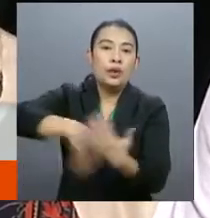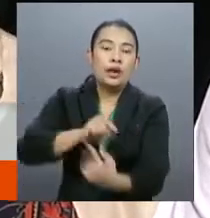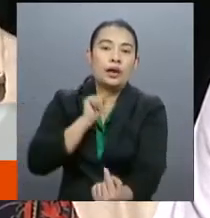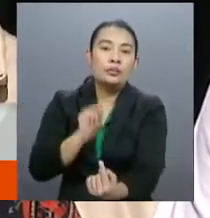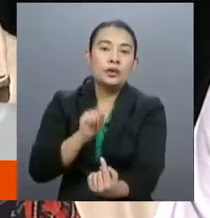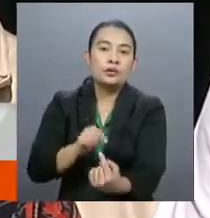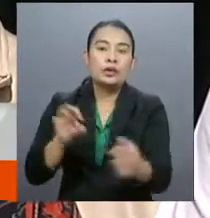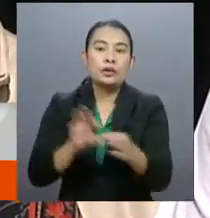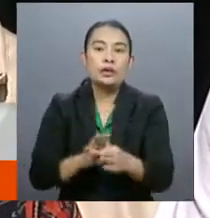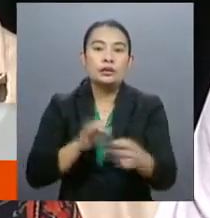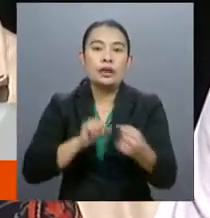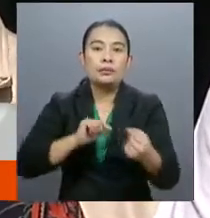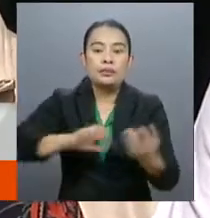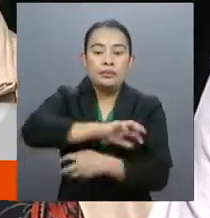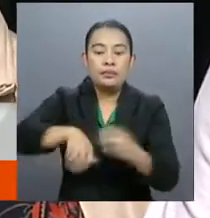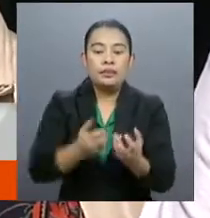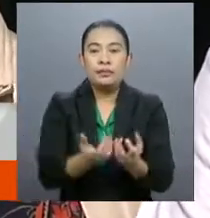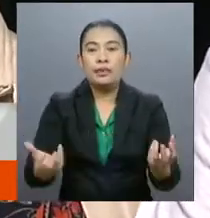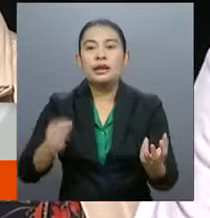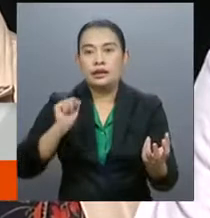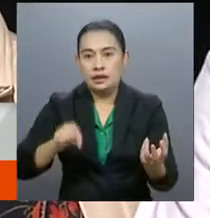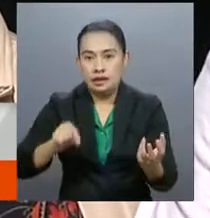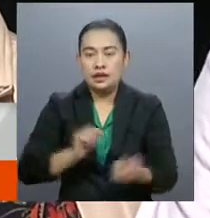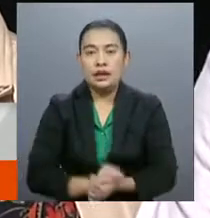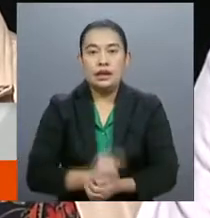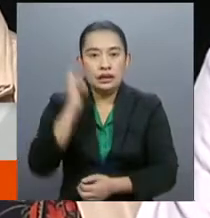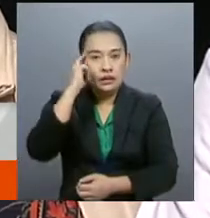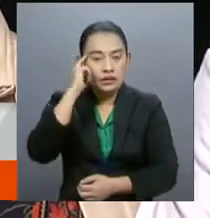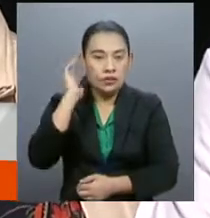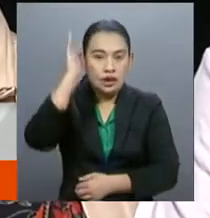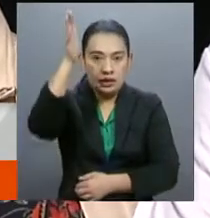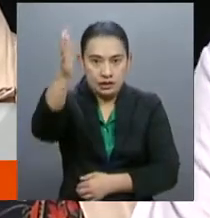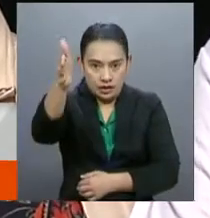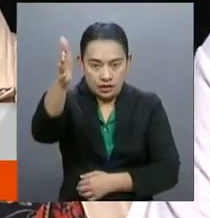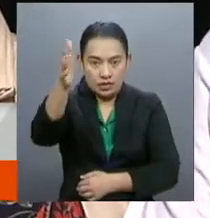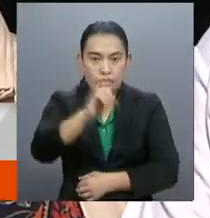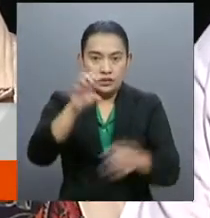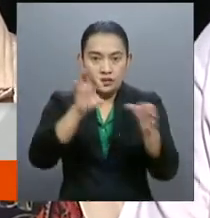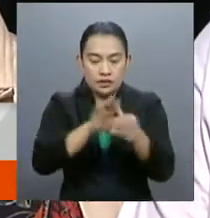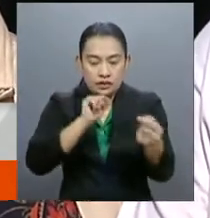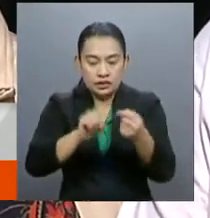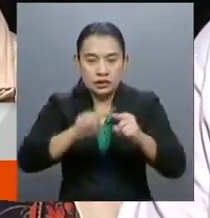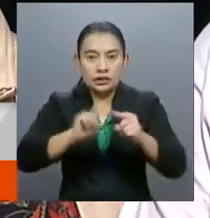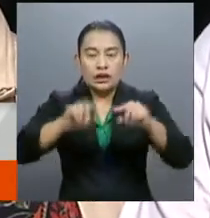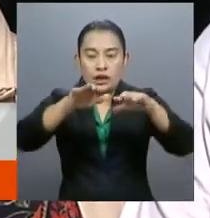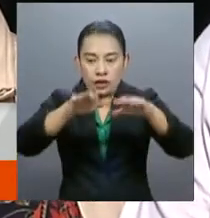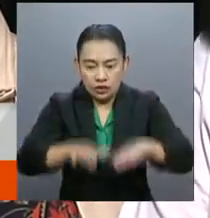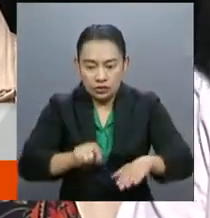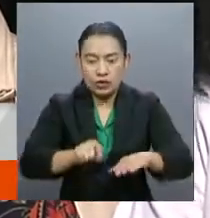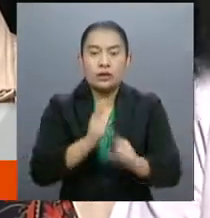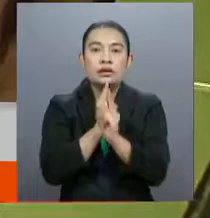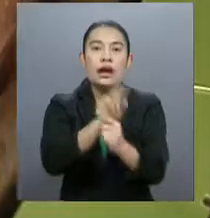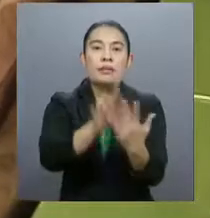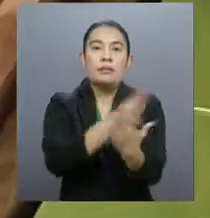เนี่ยท่านคิดว่าในอนาคตเนี่ยความขาดแคลนหรือส่วนเกินเนี่ยจะลดน้อยลงด้วยแผนการผลิตที่เราวางล่วงหน้าไว้